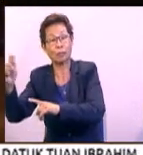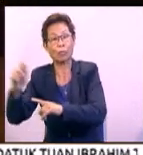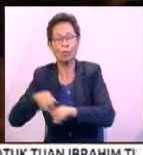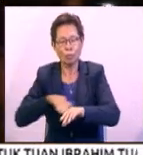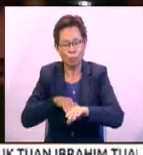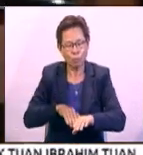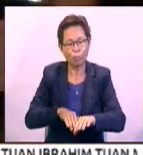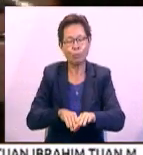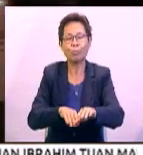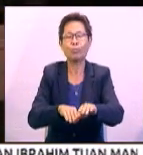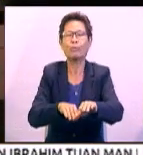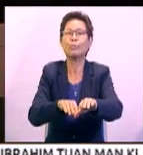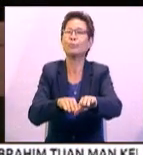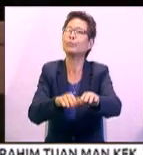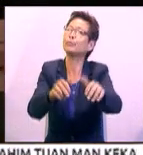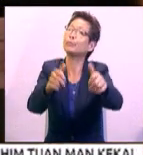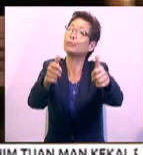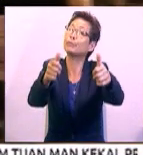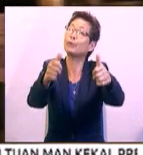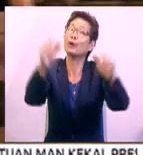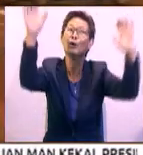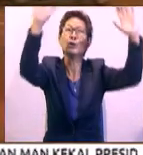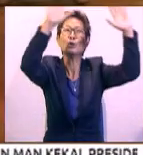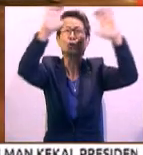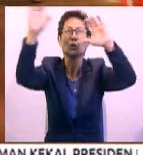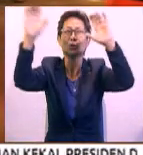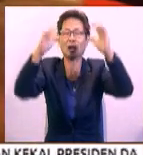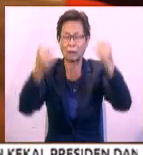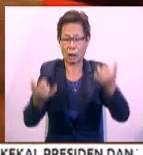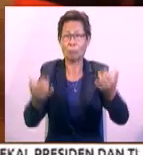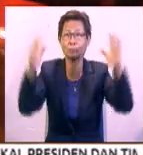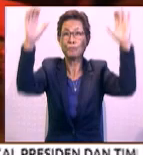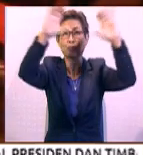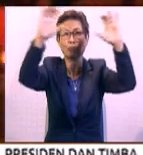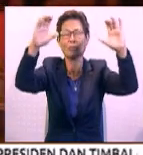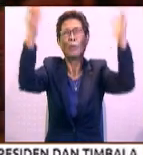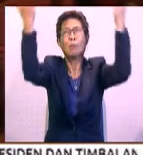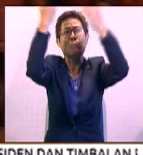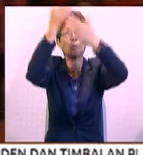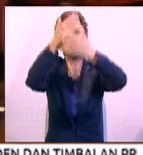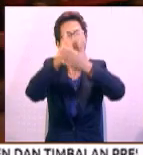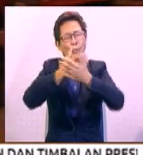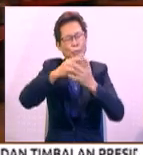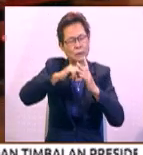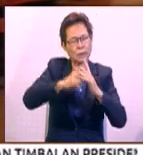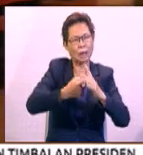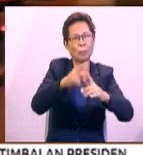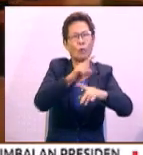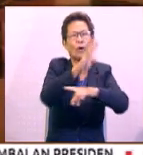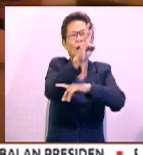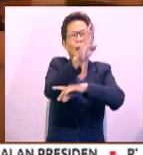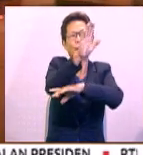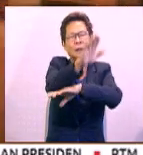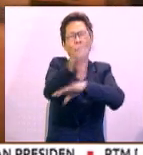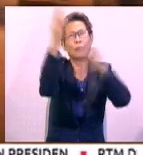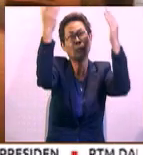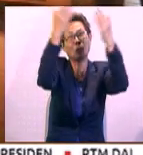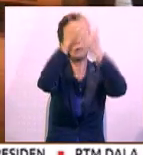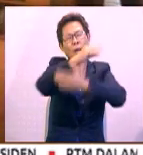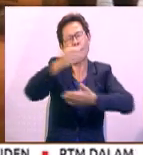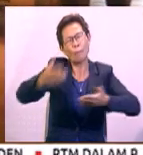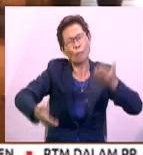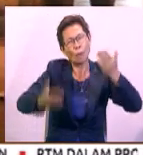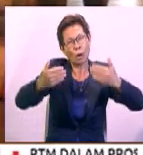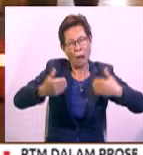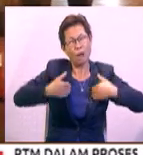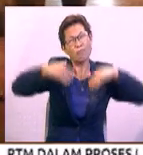trafik bergerak dengan lancar dan keadaan cuaca pula pada malam ini agak mendung bermula daripada pukul 6 petang tadi dan kemungkinan akan